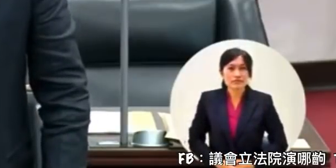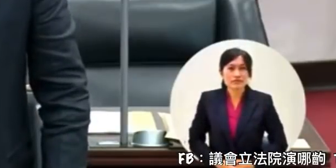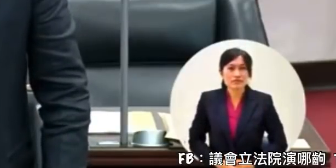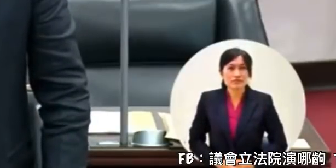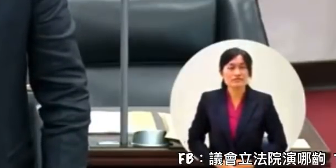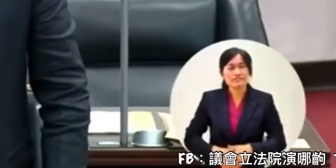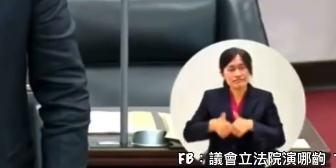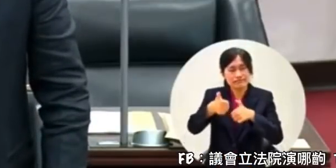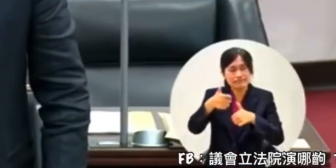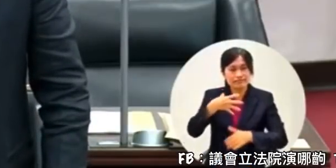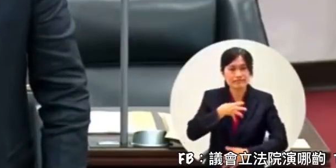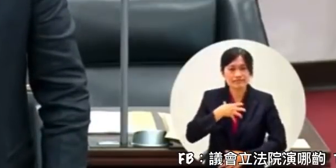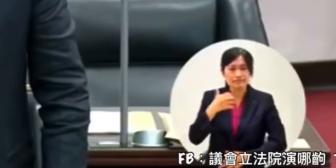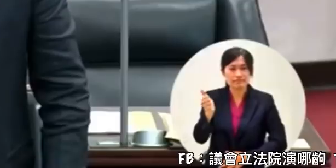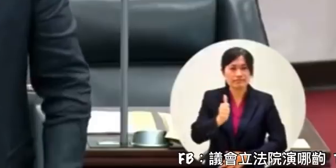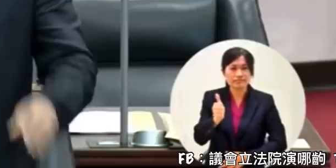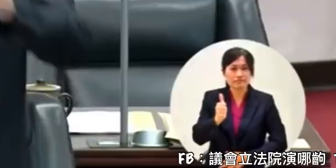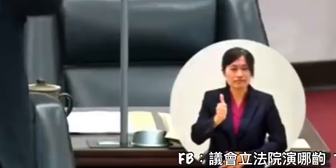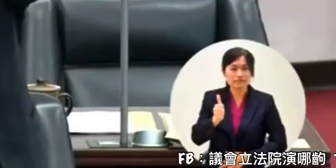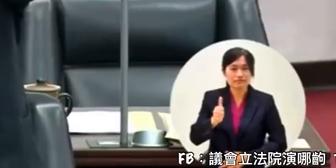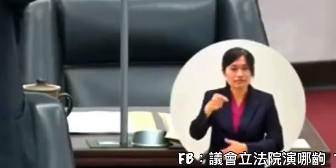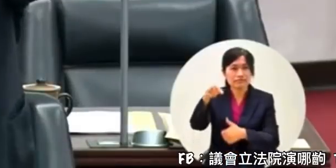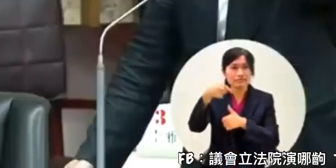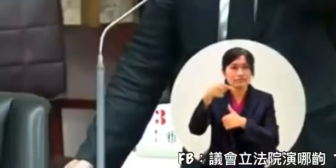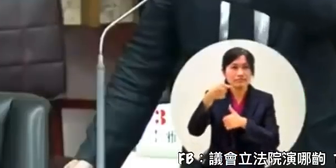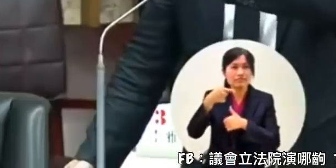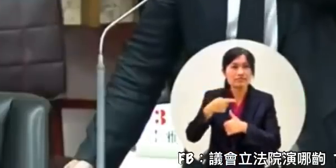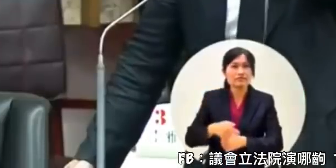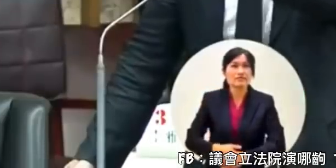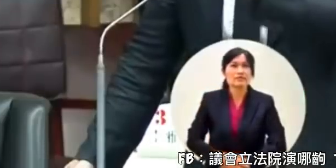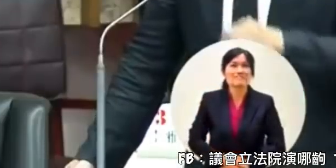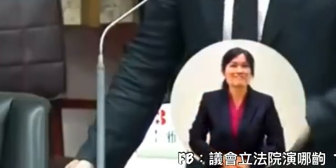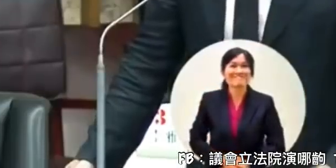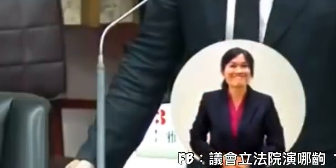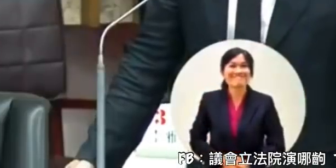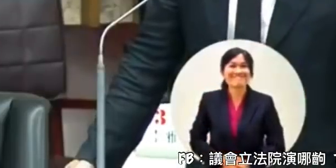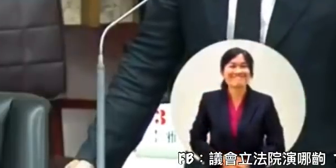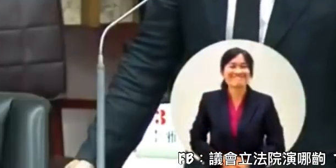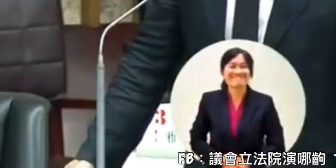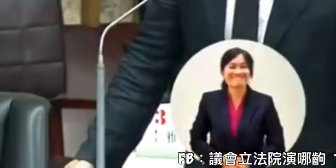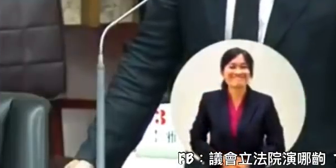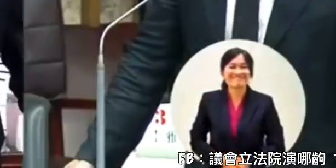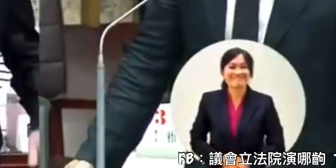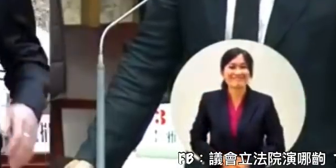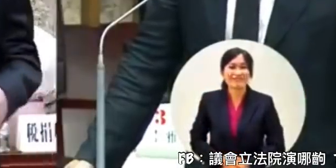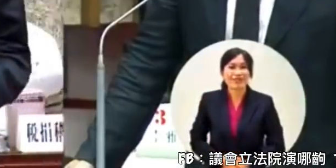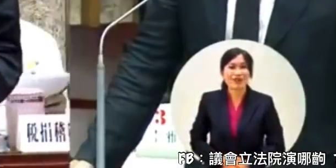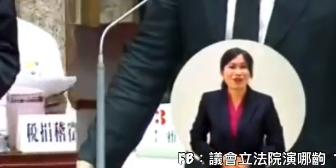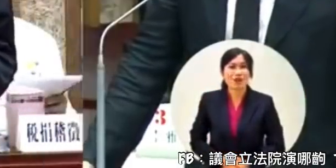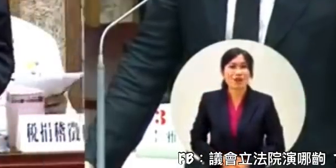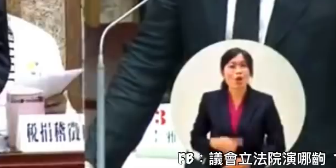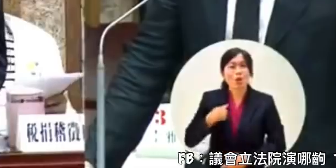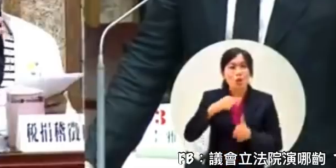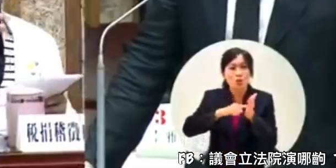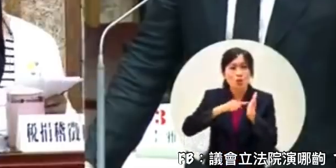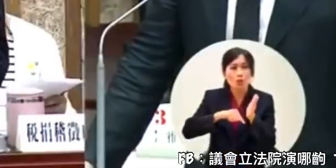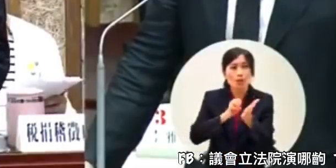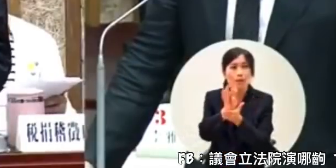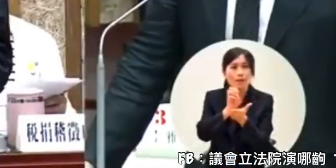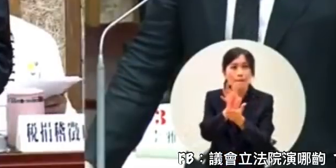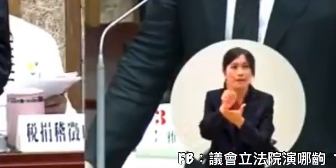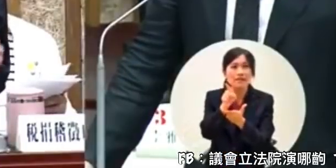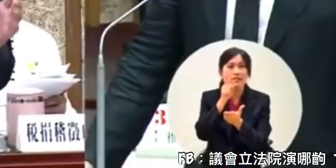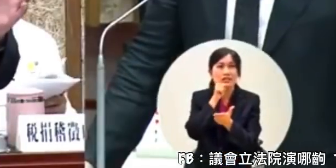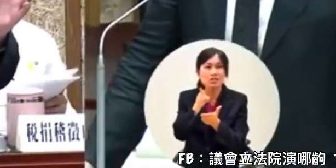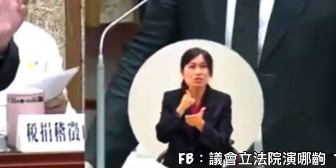谢谢吴议员的一个指教哈。 我免看呀， 对，我免看啊，我甲你不简单甲你报告哈。你讲的这